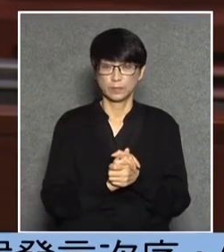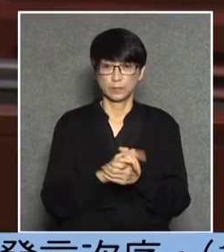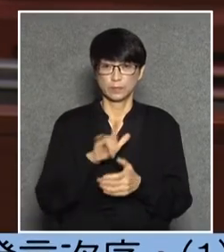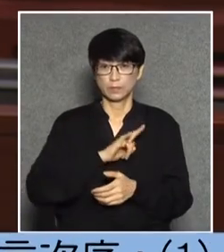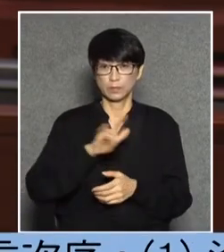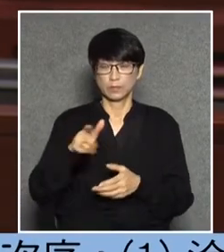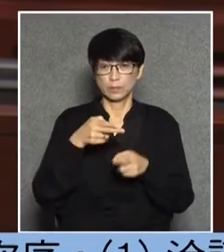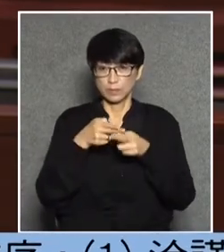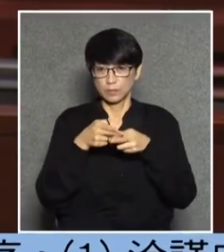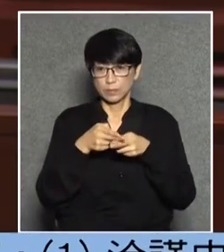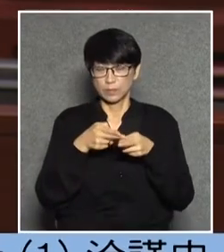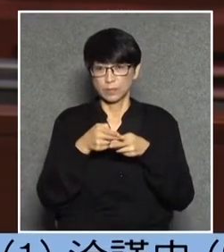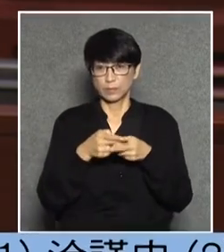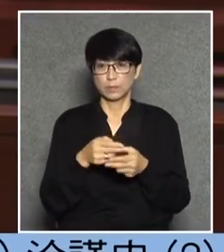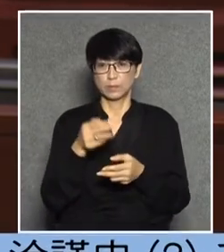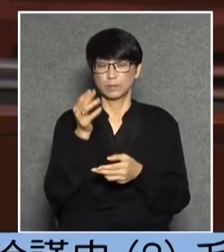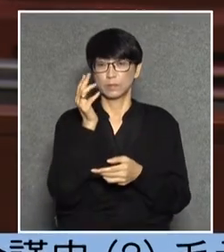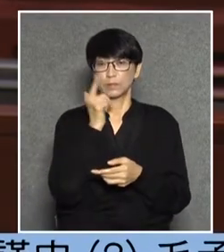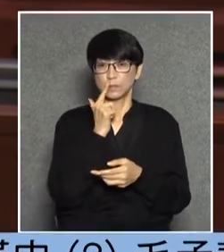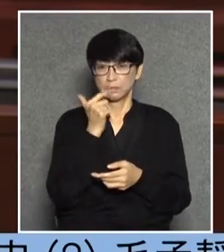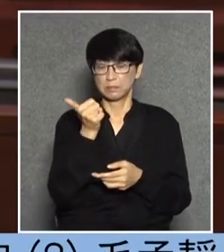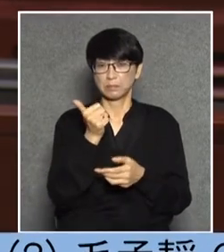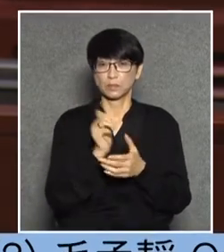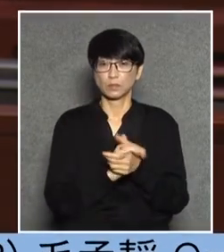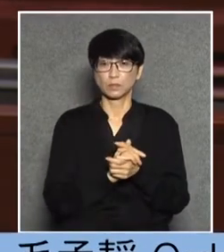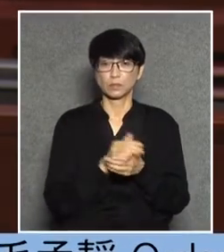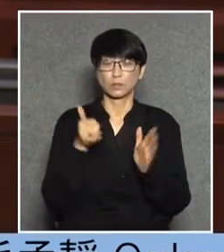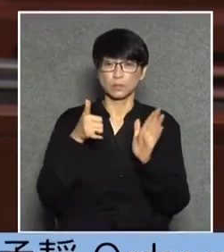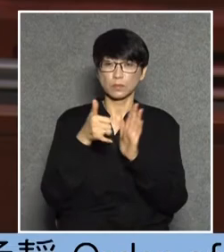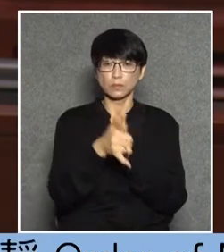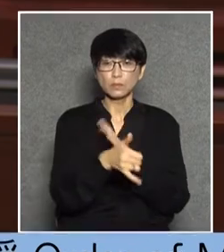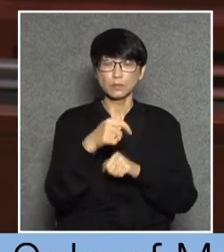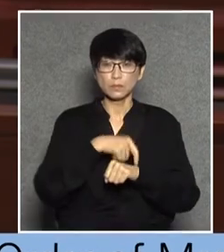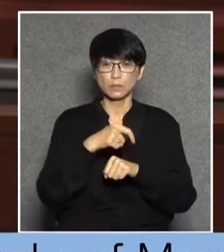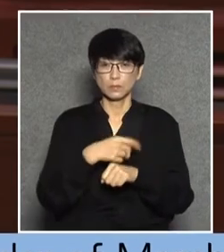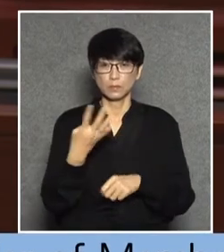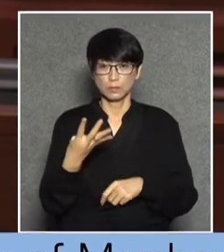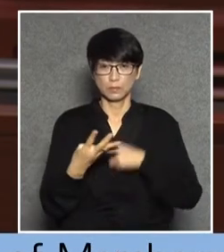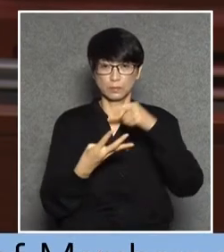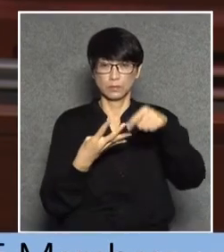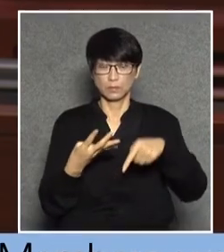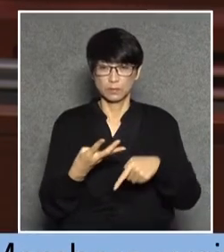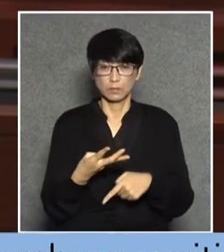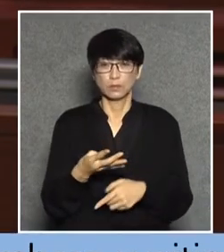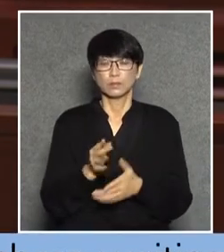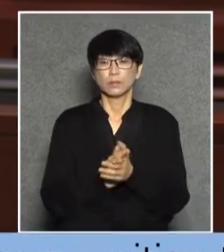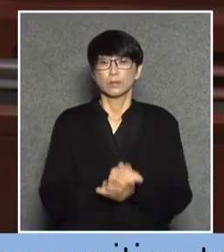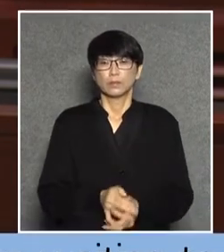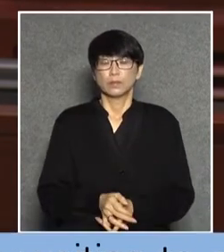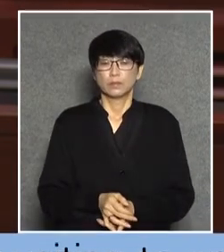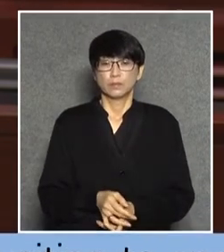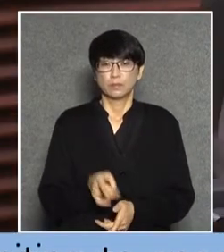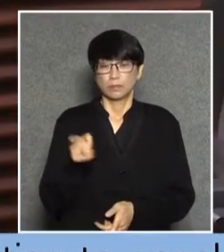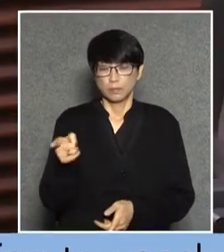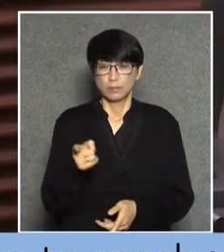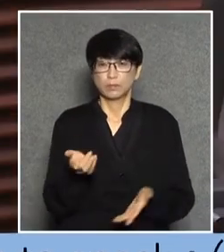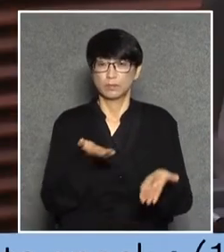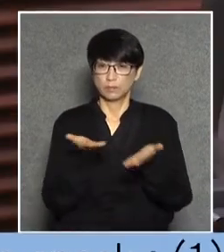嘢，你知噶啦，阿張局長，淨係行入去嗰陣時有四個人嗌你阿 Sir 啦，係創造啲咁嘅職位